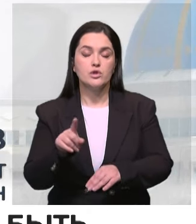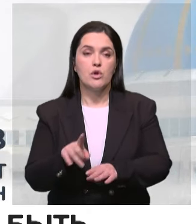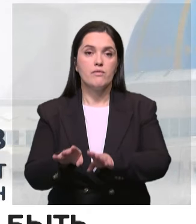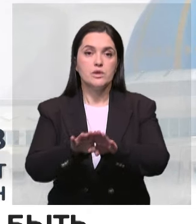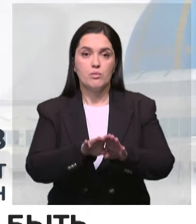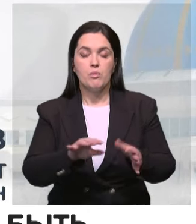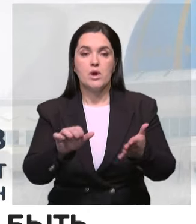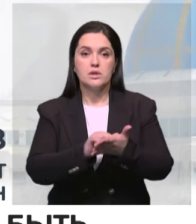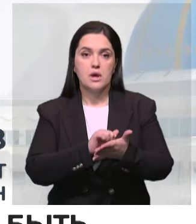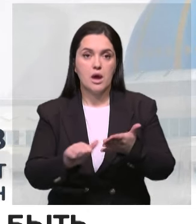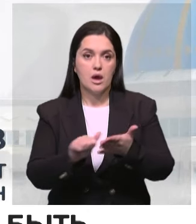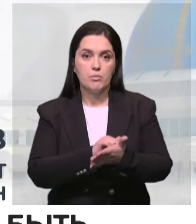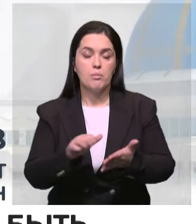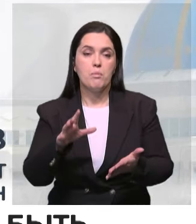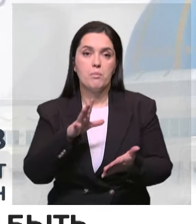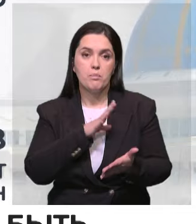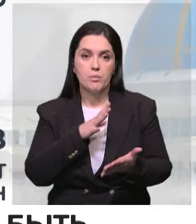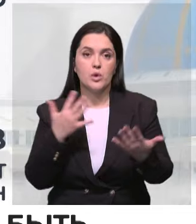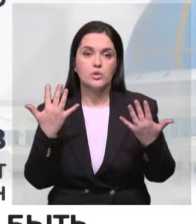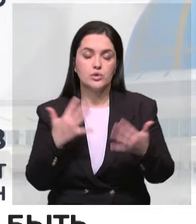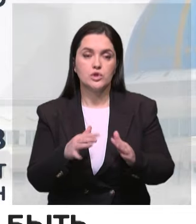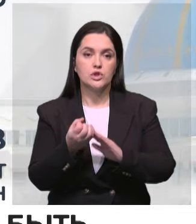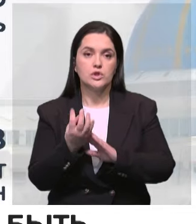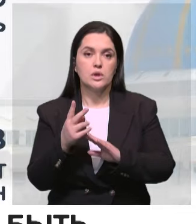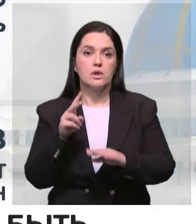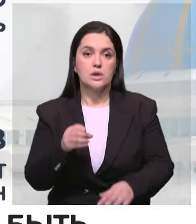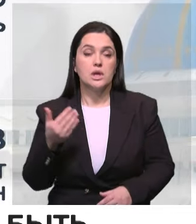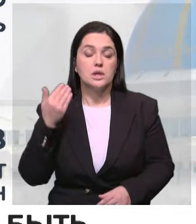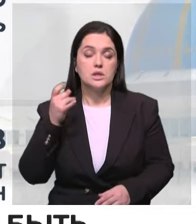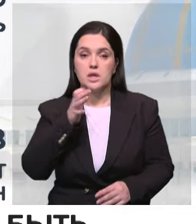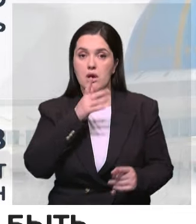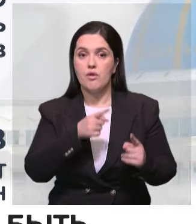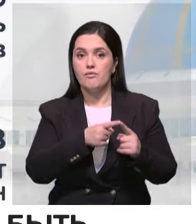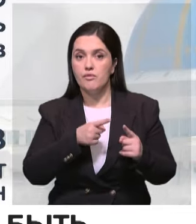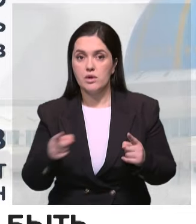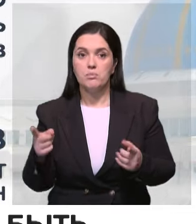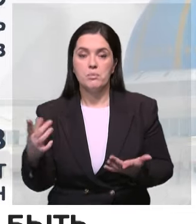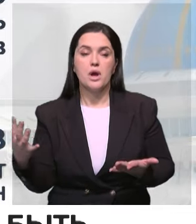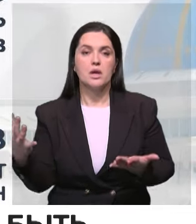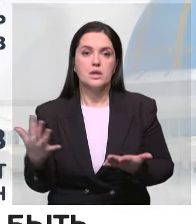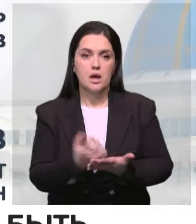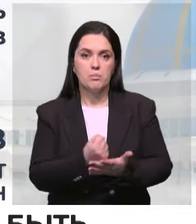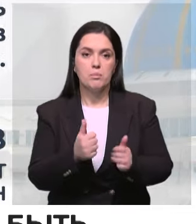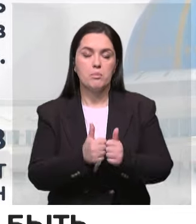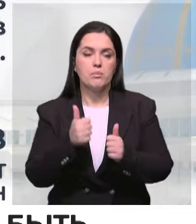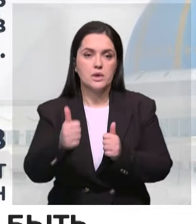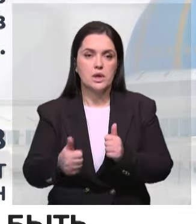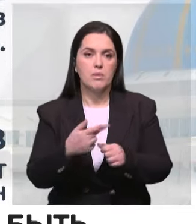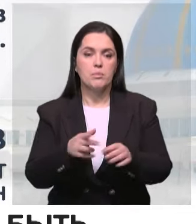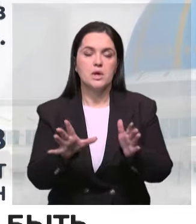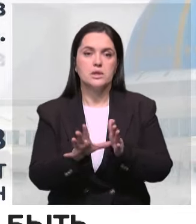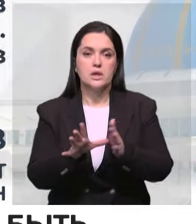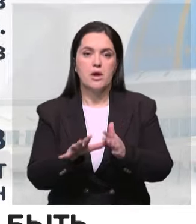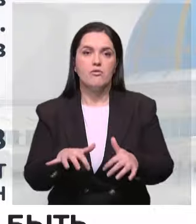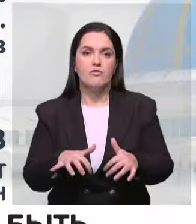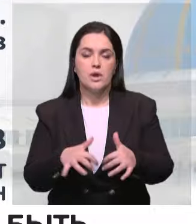всеобщего декларирования доходов была принята уже 14 лет назад. За это время страна добилась значительного прогресса в сферах цифровизации